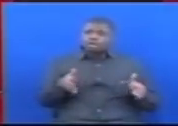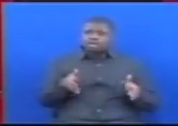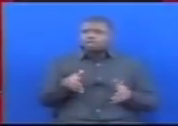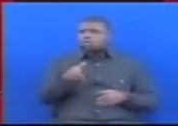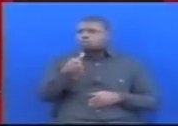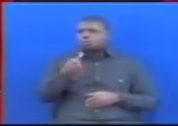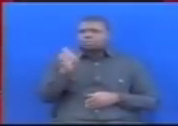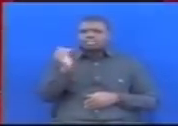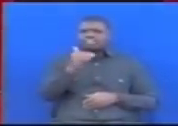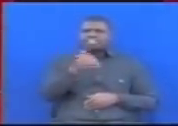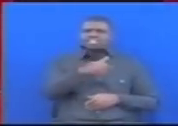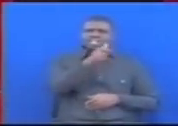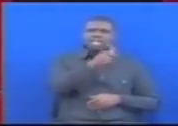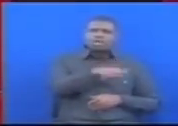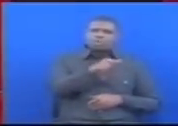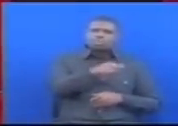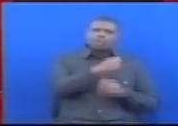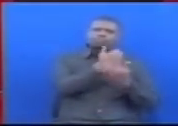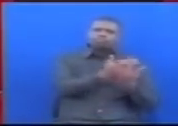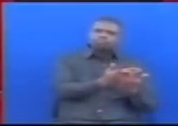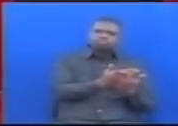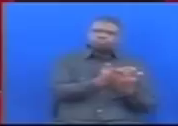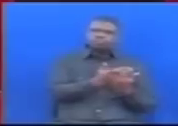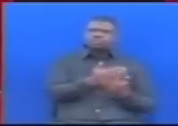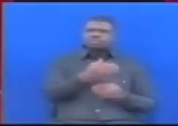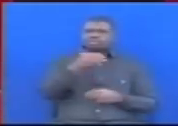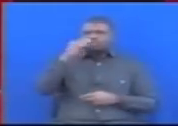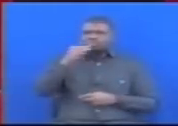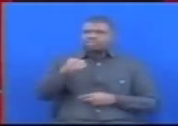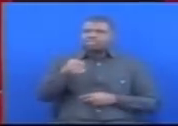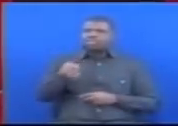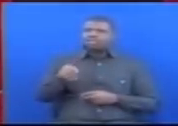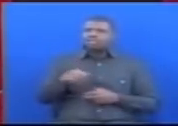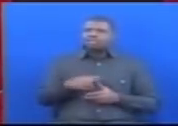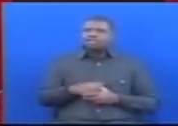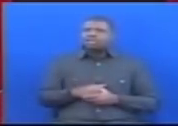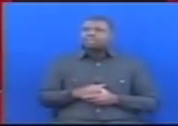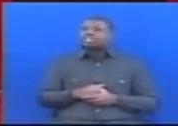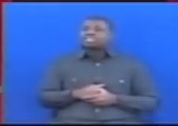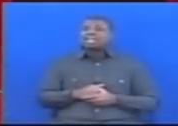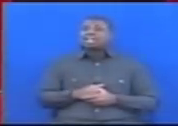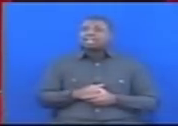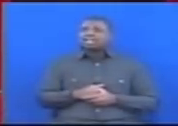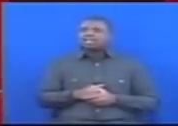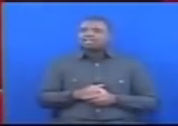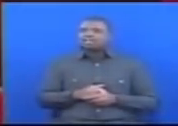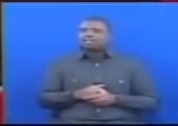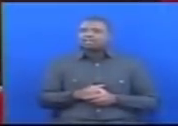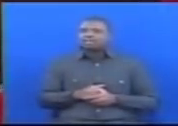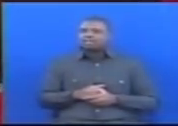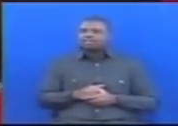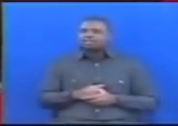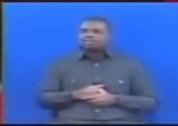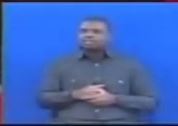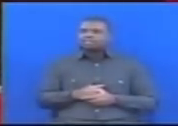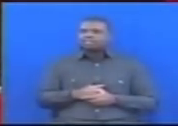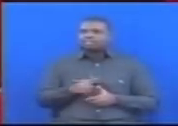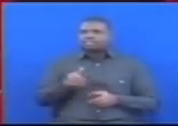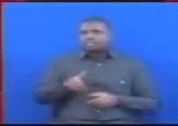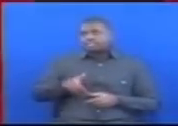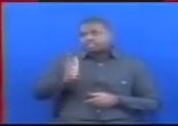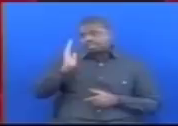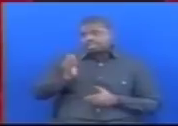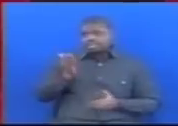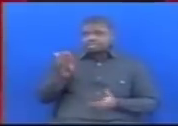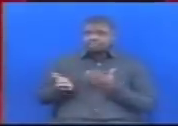mahabusu, kumsafirisha OCD na askari kwenda yalipo makao makuu. Je, serikali huwa inaangalia